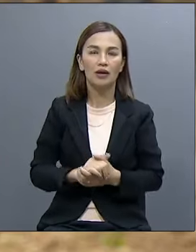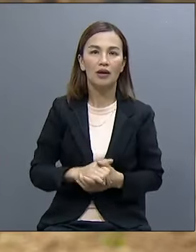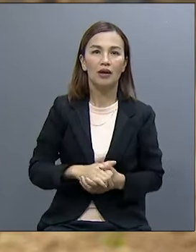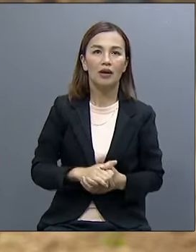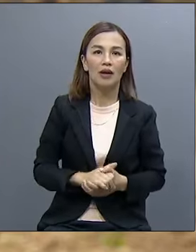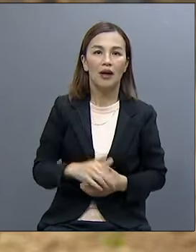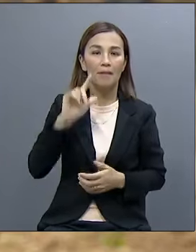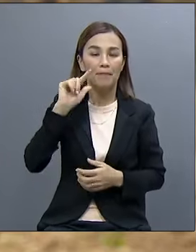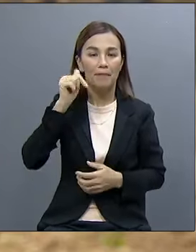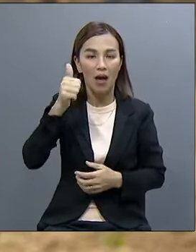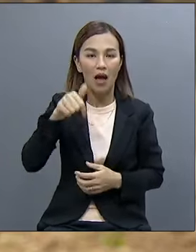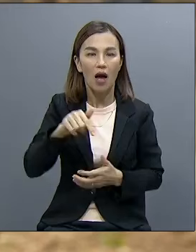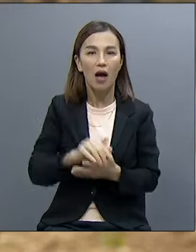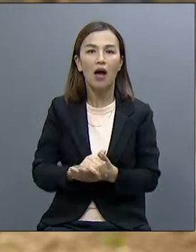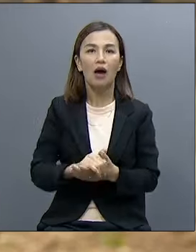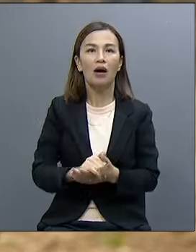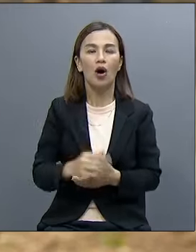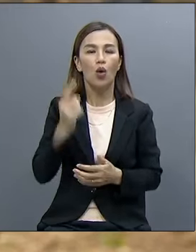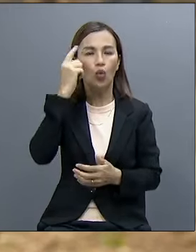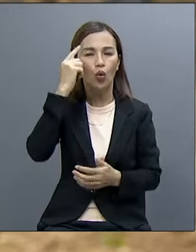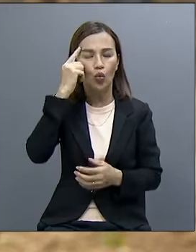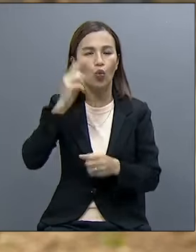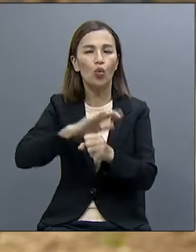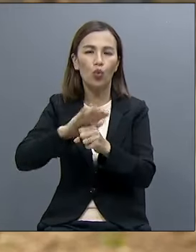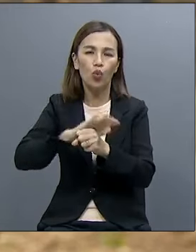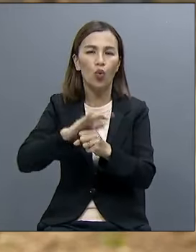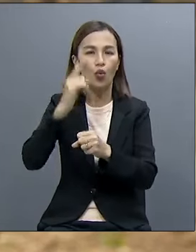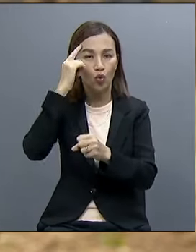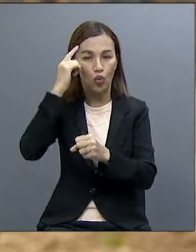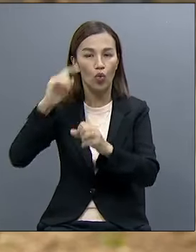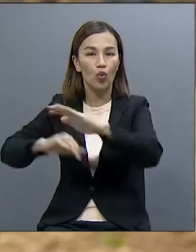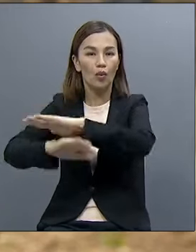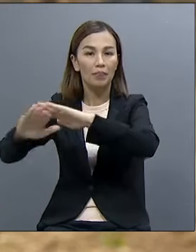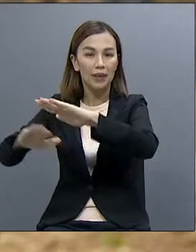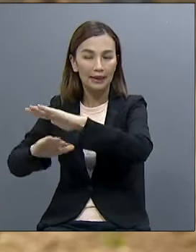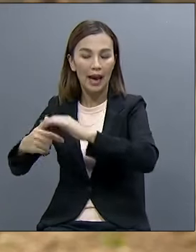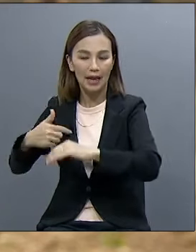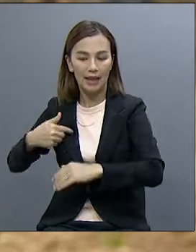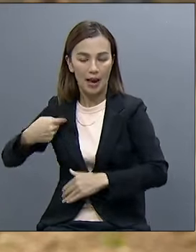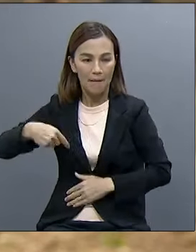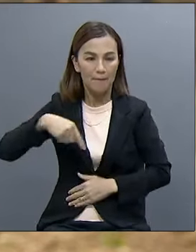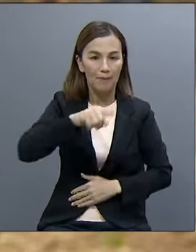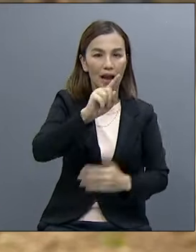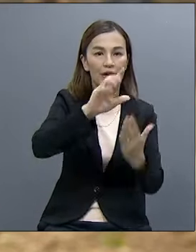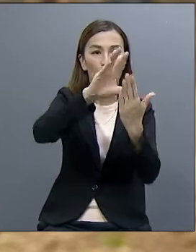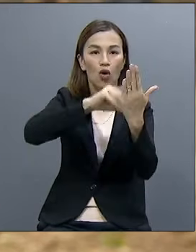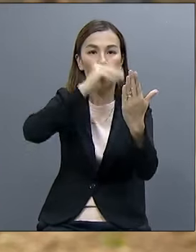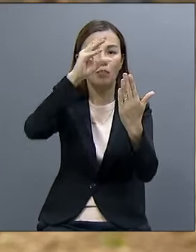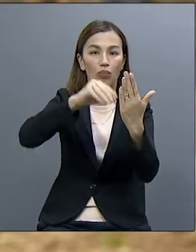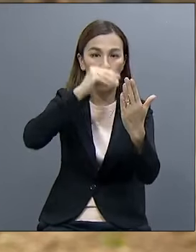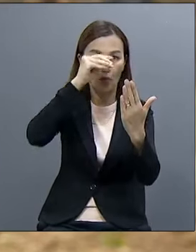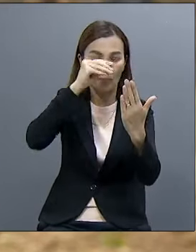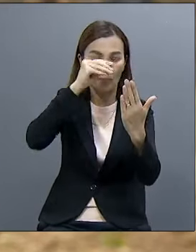ครับก็ถือว่าก็ยังมีความรู้ในส่วนหนึ่งจนเราได้ไปอบรมการทำเกษตรบนพื้นฐานข้อมูลโดยวิทยา